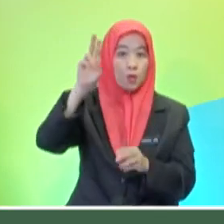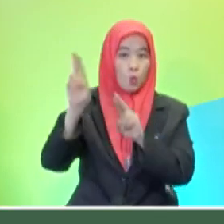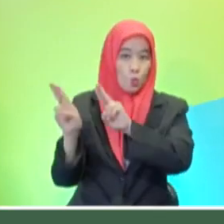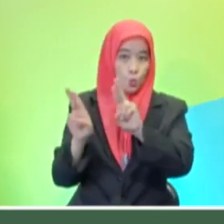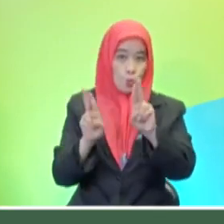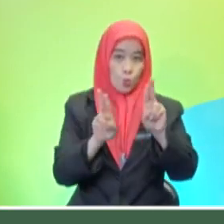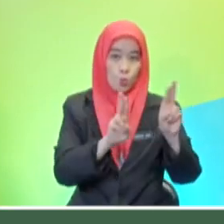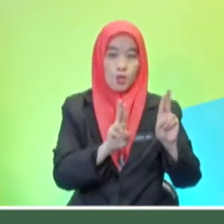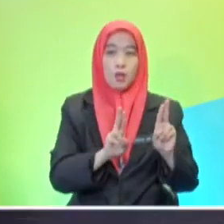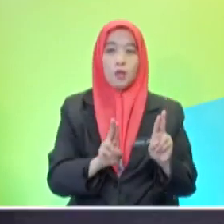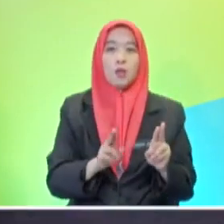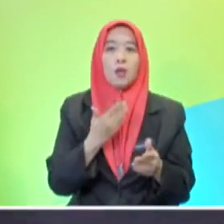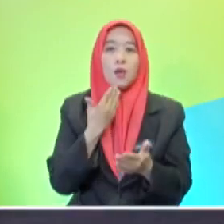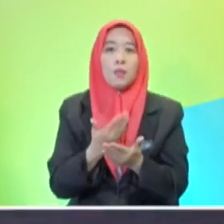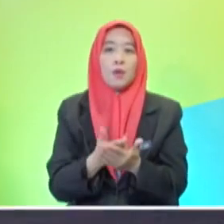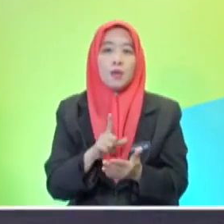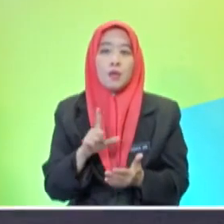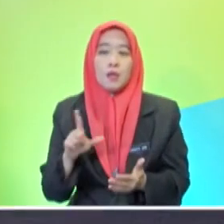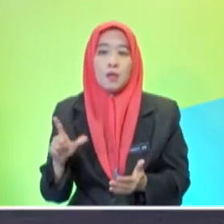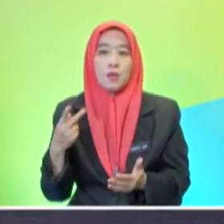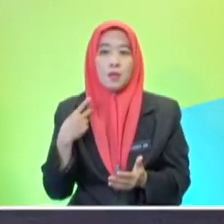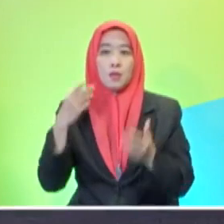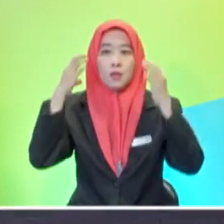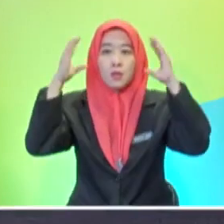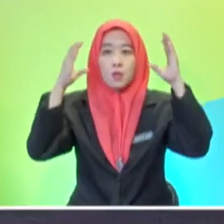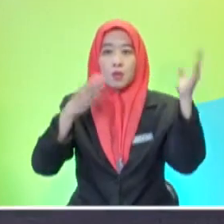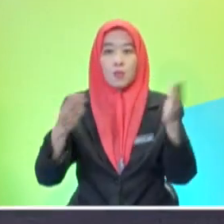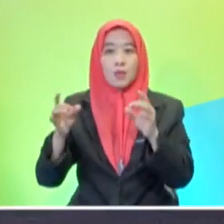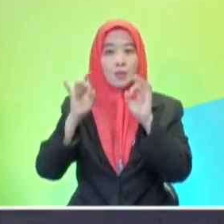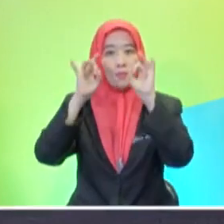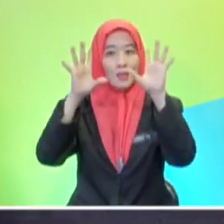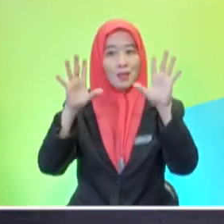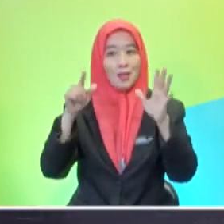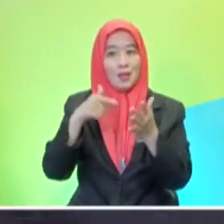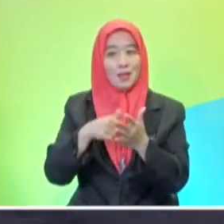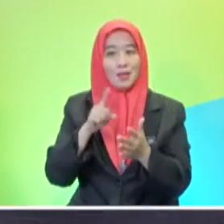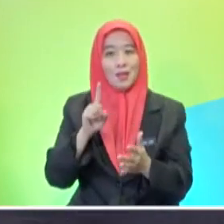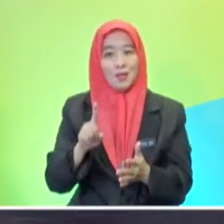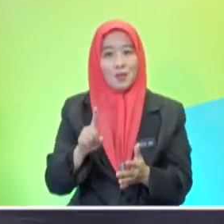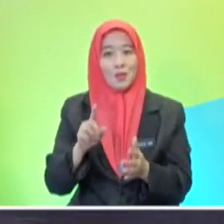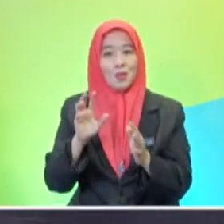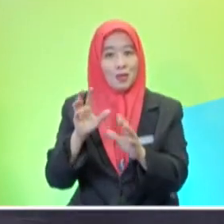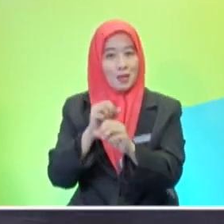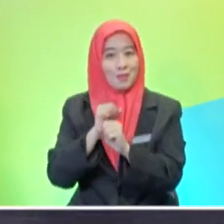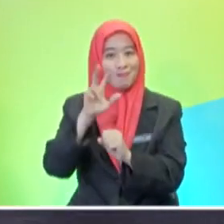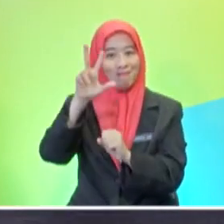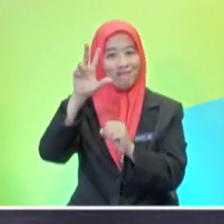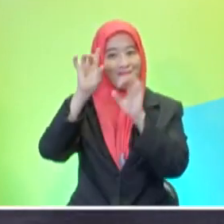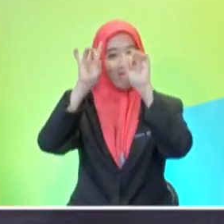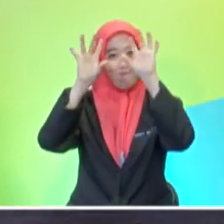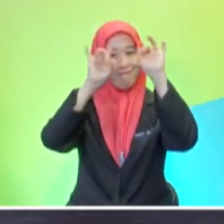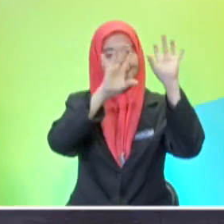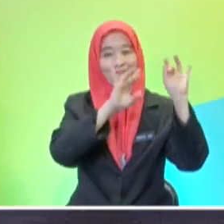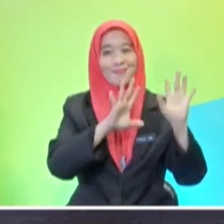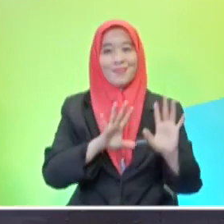udara. Yeay, baiklah. Betul. Cikgu beri satu lagi bintang pada Syafiqah. Banyaknya bintang. Eh, dah dapat tiga dah kat sini saya. Cikgu maksudnya